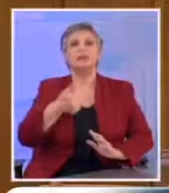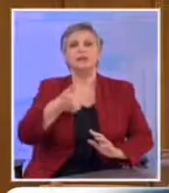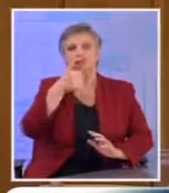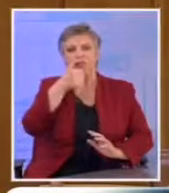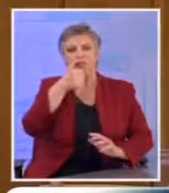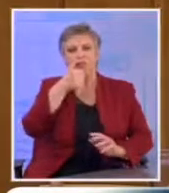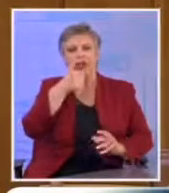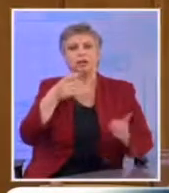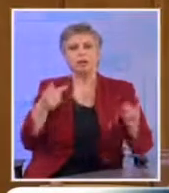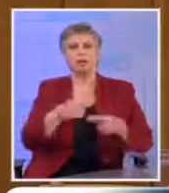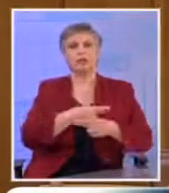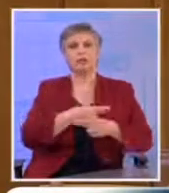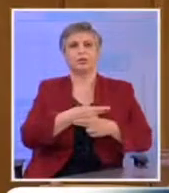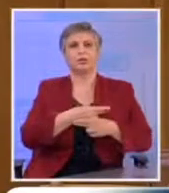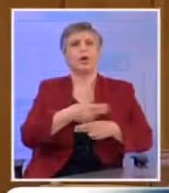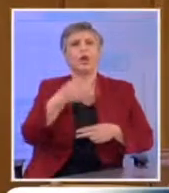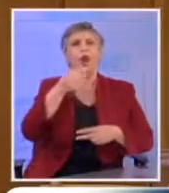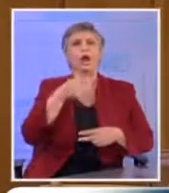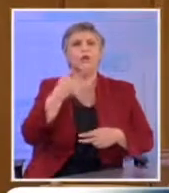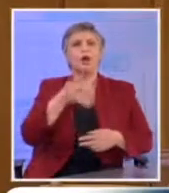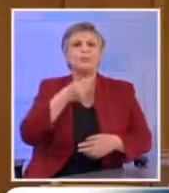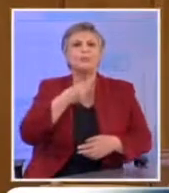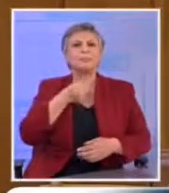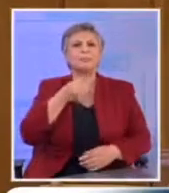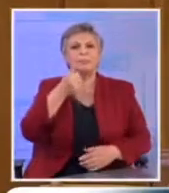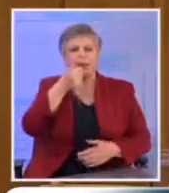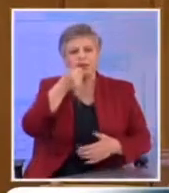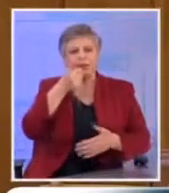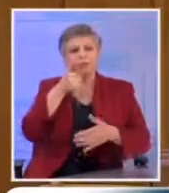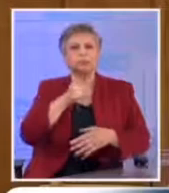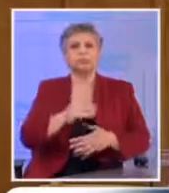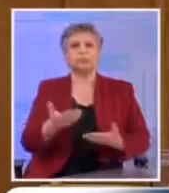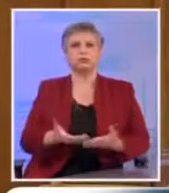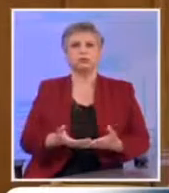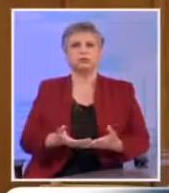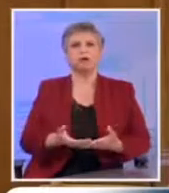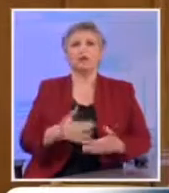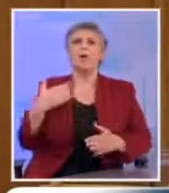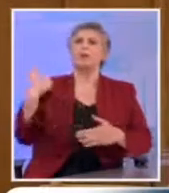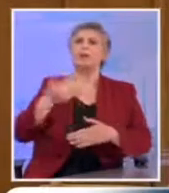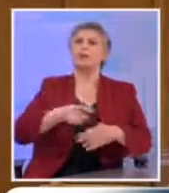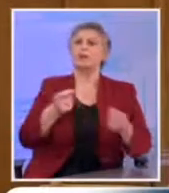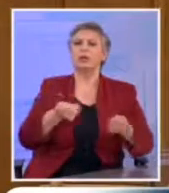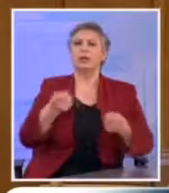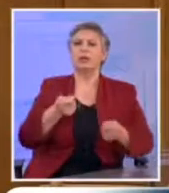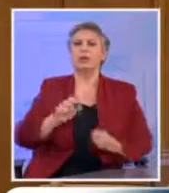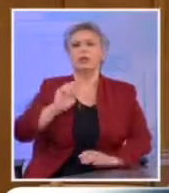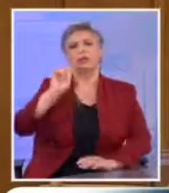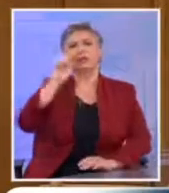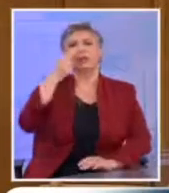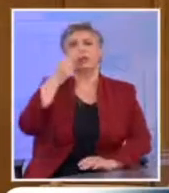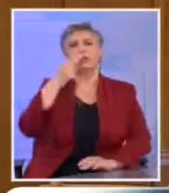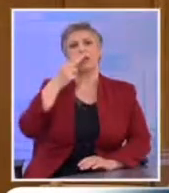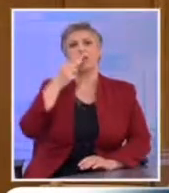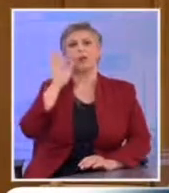ανθρώπων που είναι τοξικοεξαρτημένοι, αντί τον στιγματισμό τους, το να